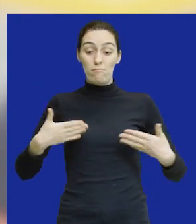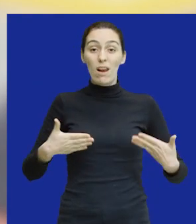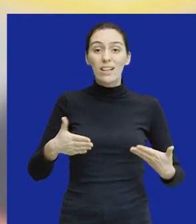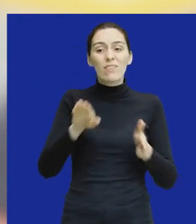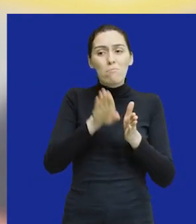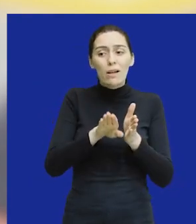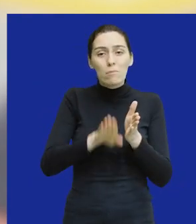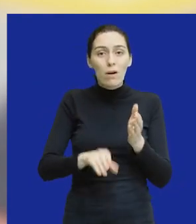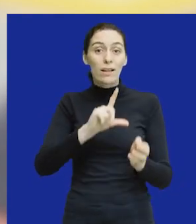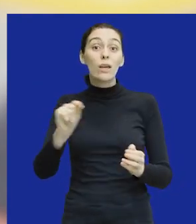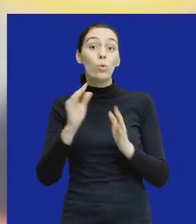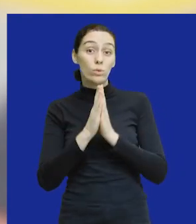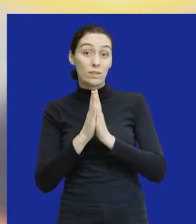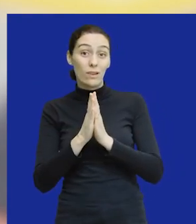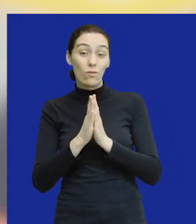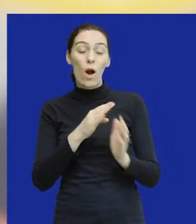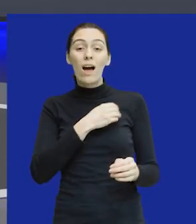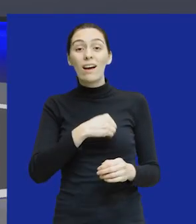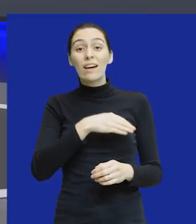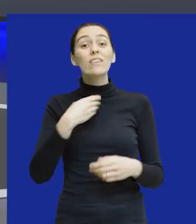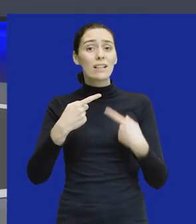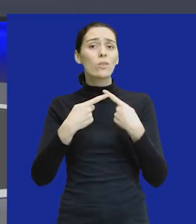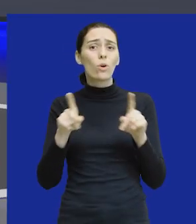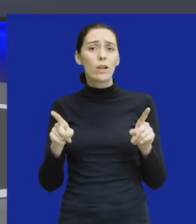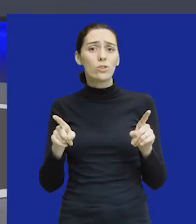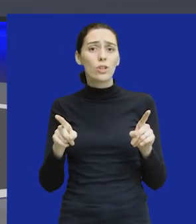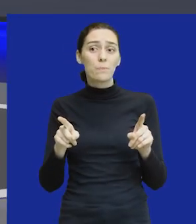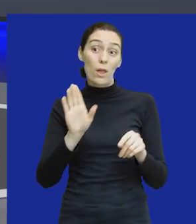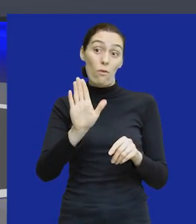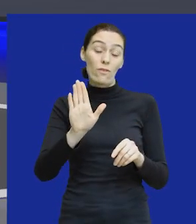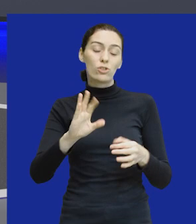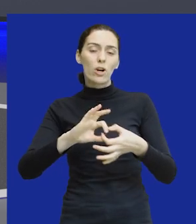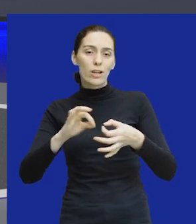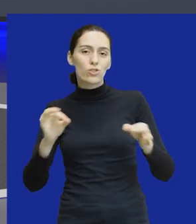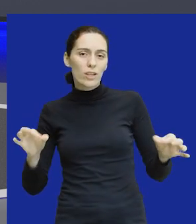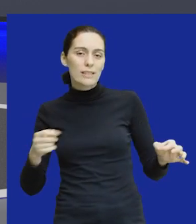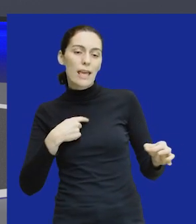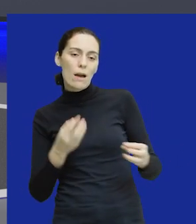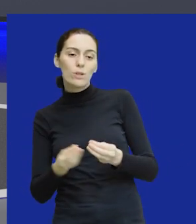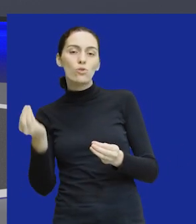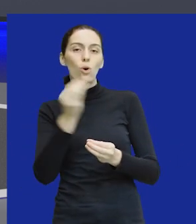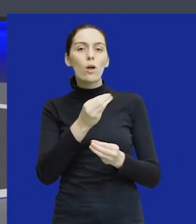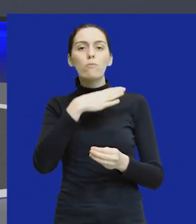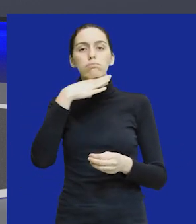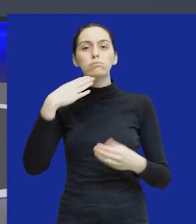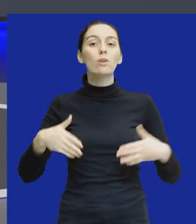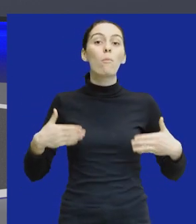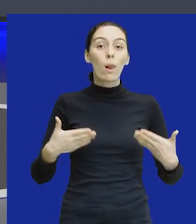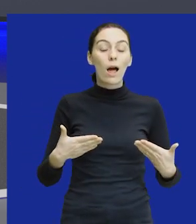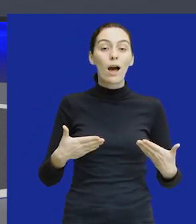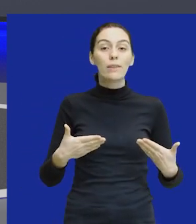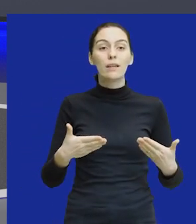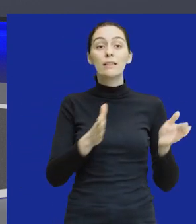crkvu, ali u Hrvatskoj je drugačije. Na ovu vašu izjavu nadodao bih kako mnoge mladi svjedoče